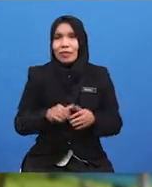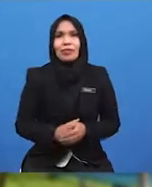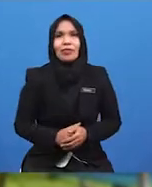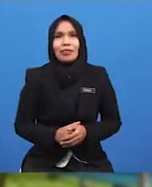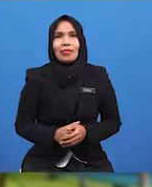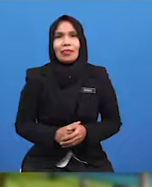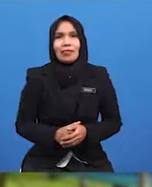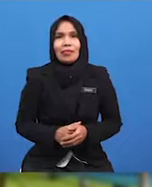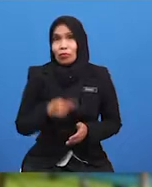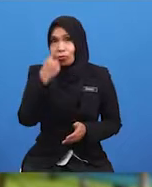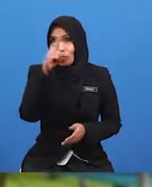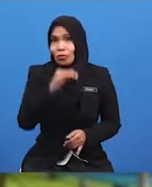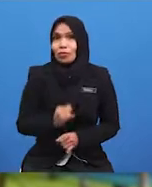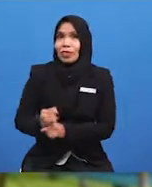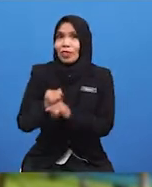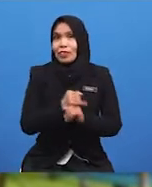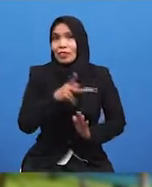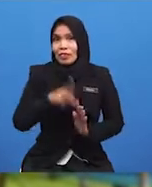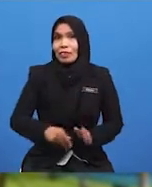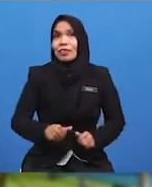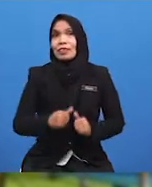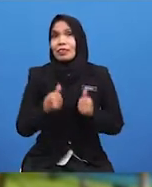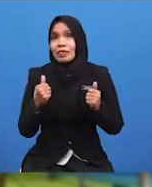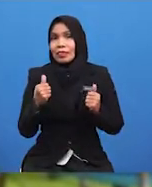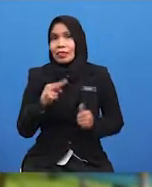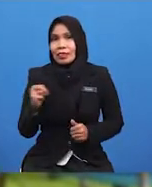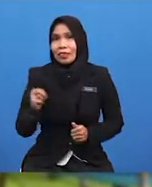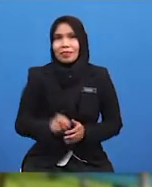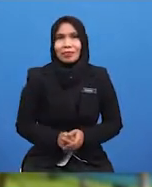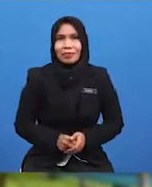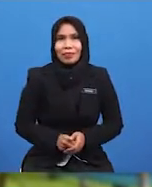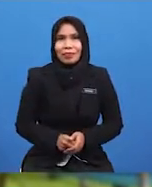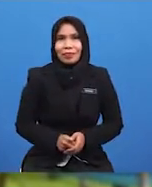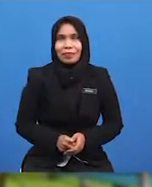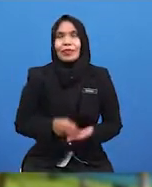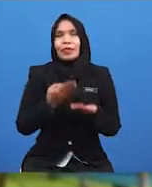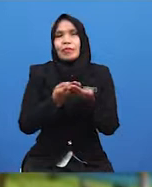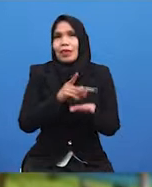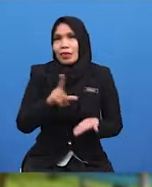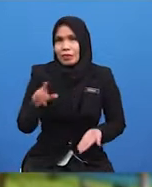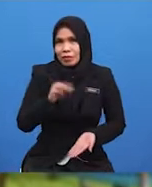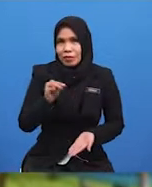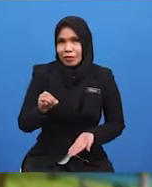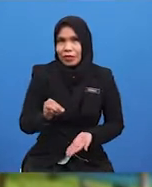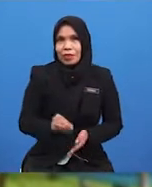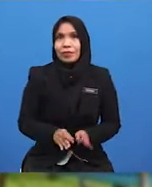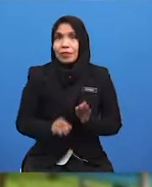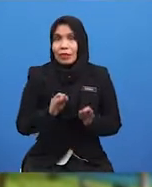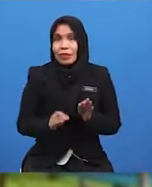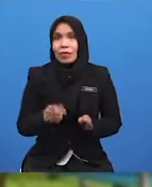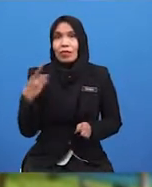bagus Mimi banyak murid-murid kalau the hormati diri sendiri Kita